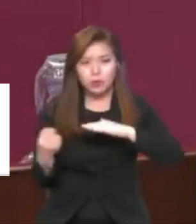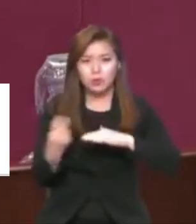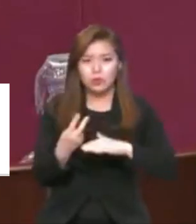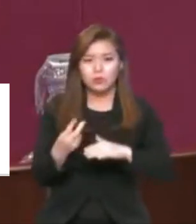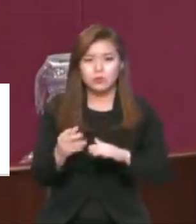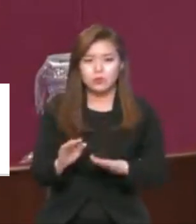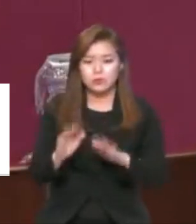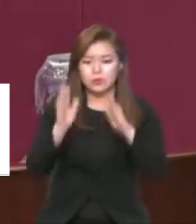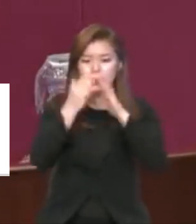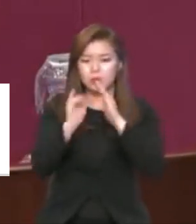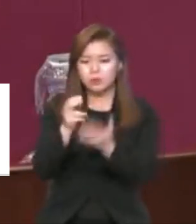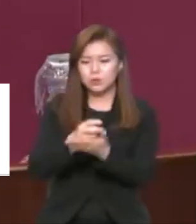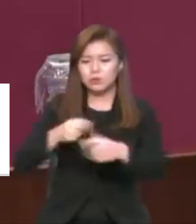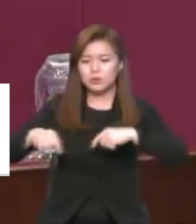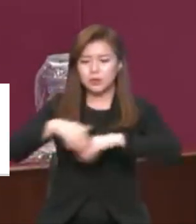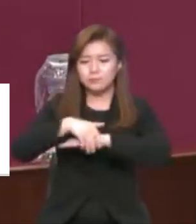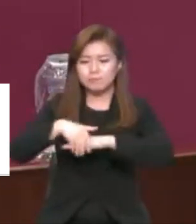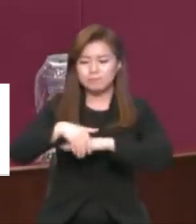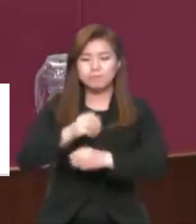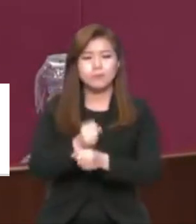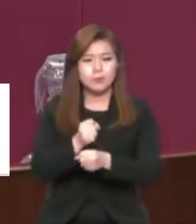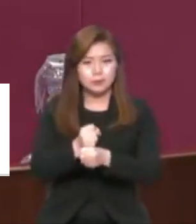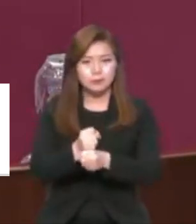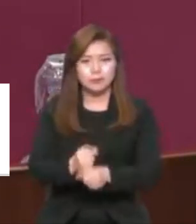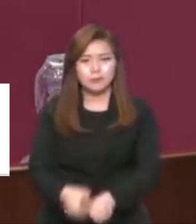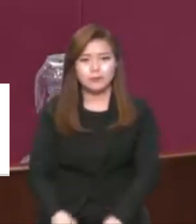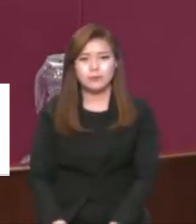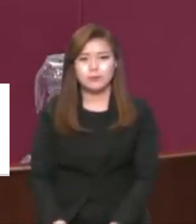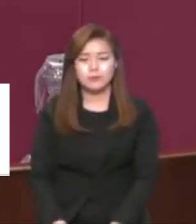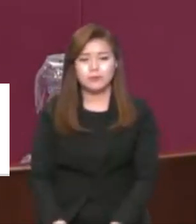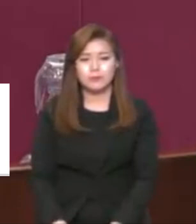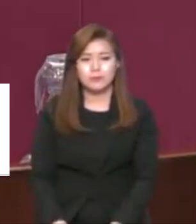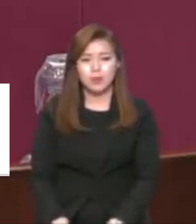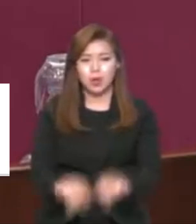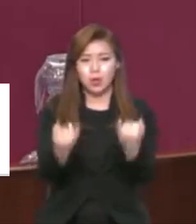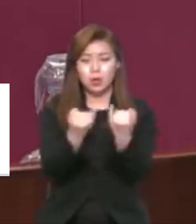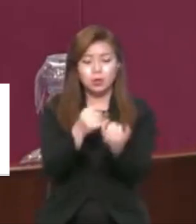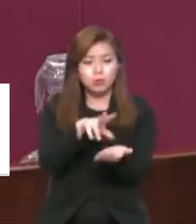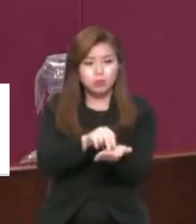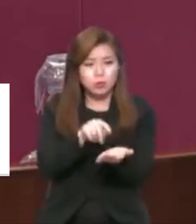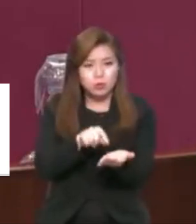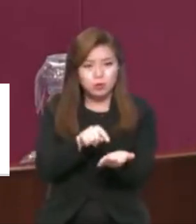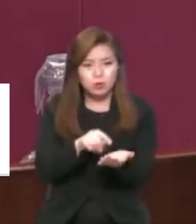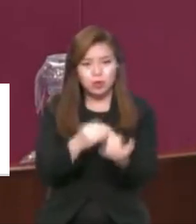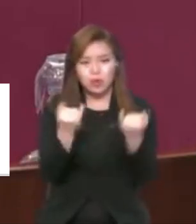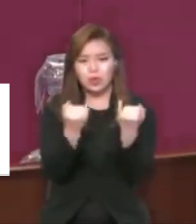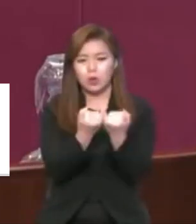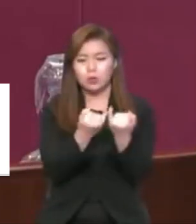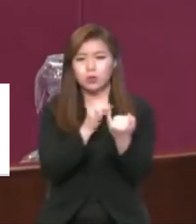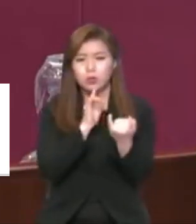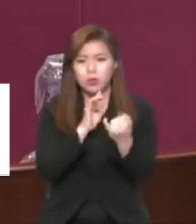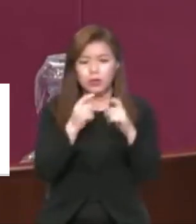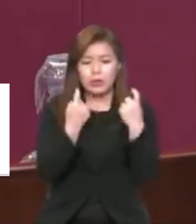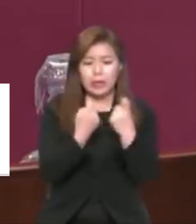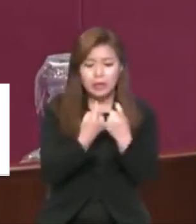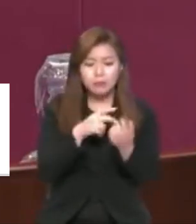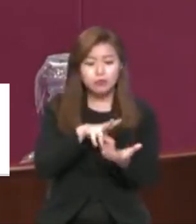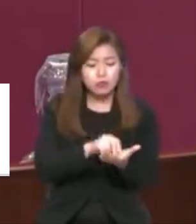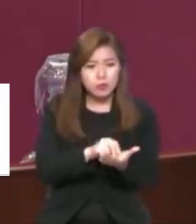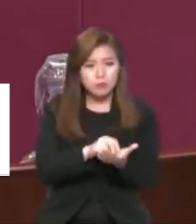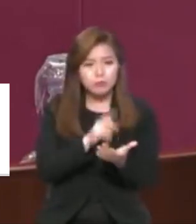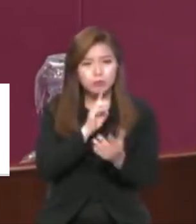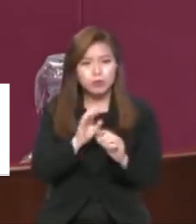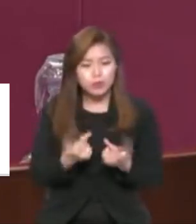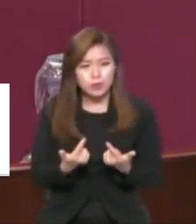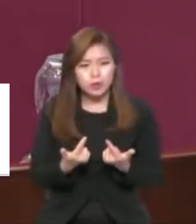있는 가족 정책을 주도하고 있습니다. 여성 문제는 여성 개별 여성의 문제인 동시에